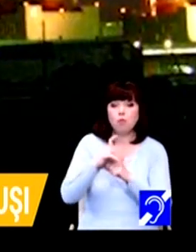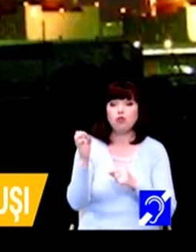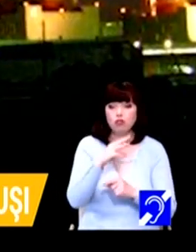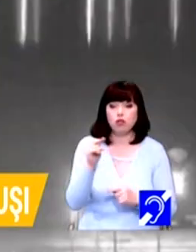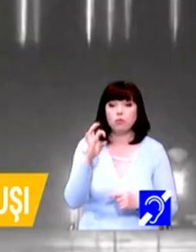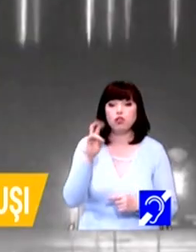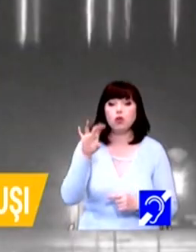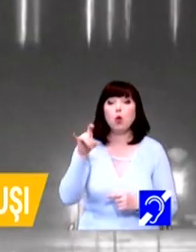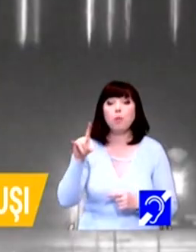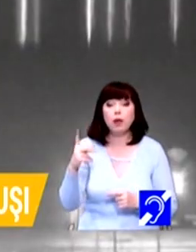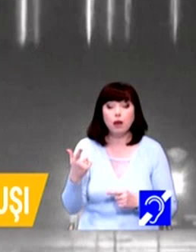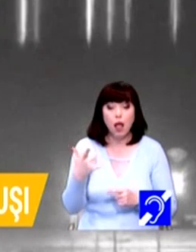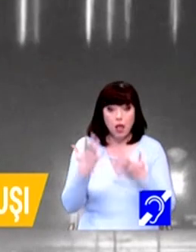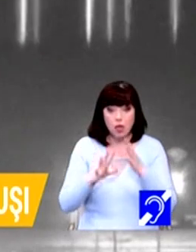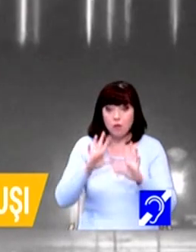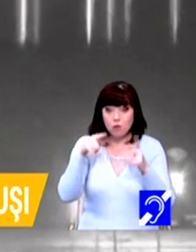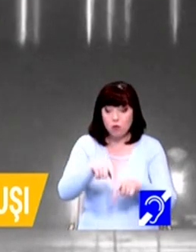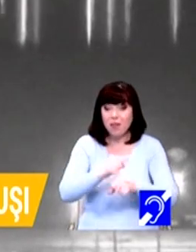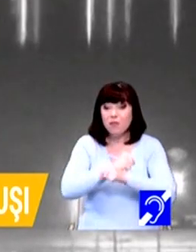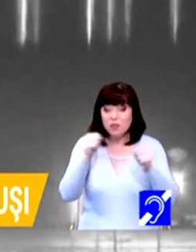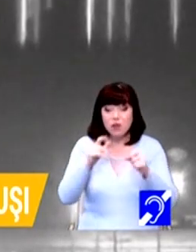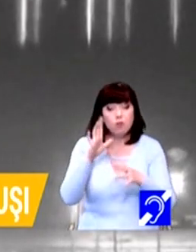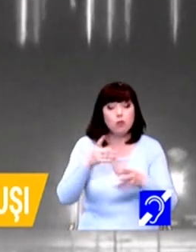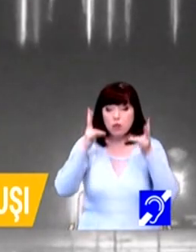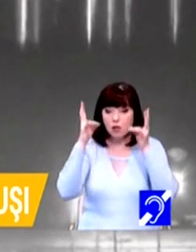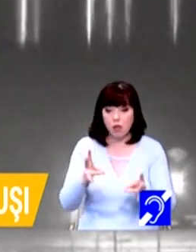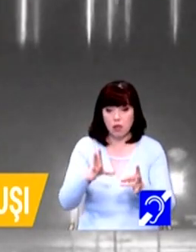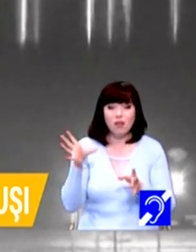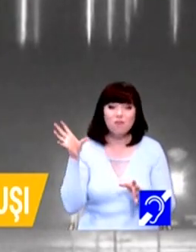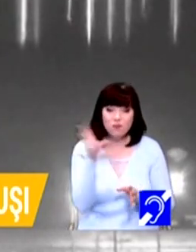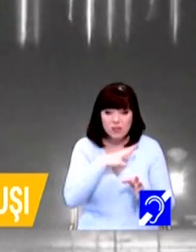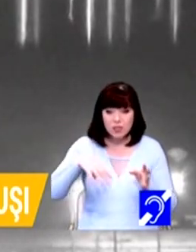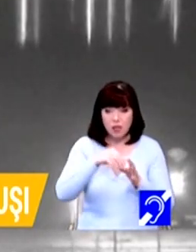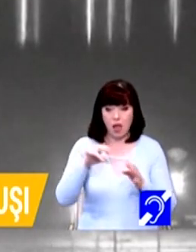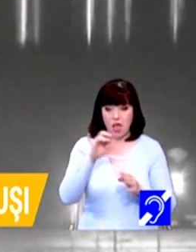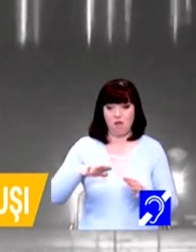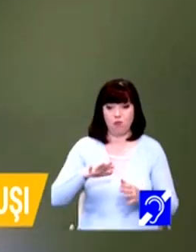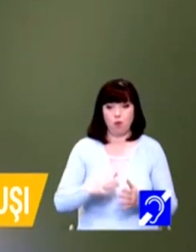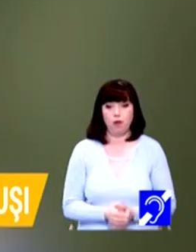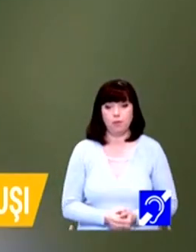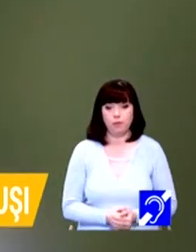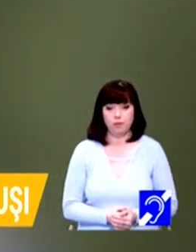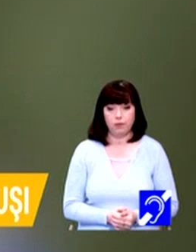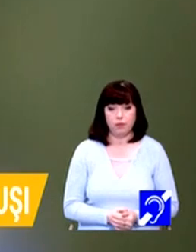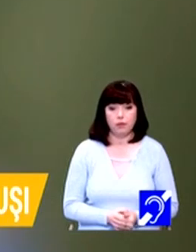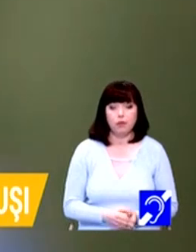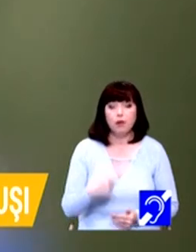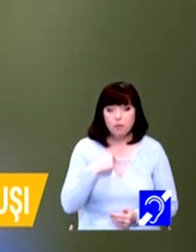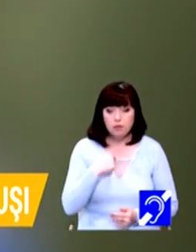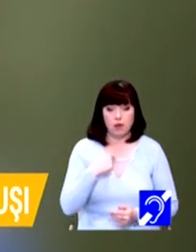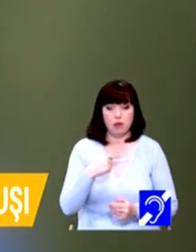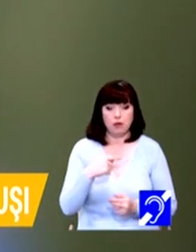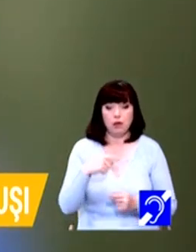o eventuală explozie ar fi o adevărată catastrofă pentru întreaga Europa, a declarat președintele Ucrainei. Крім Росії, ніколи